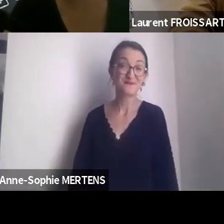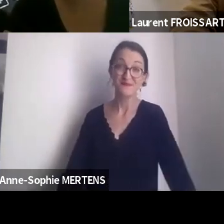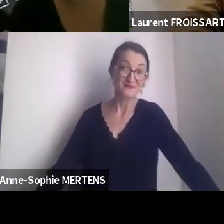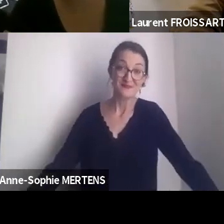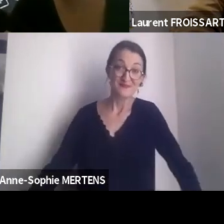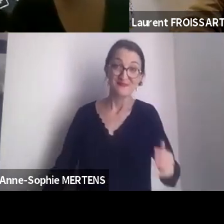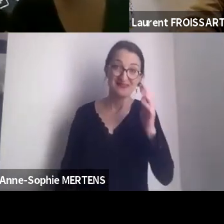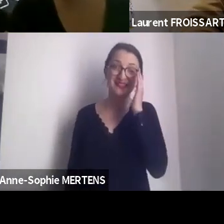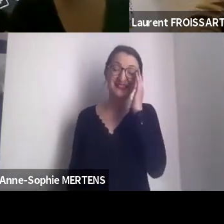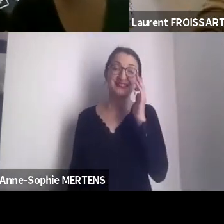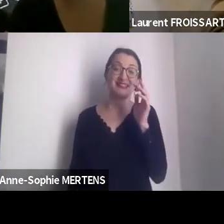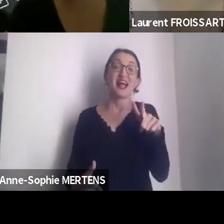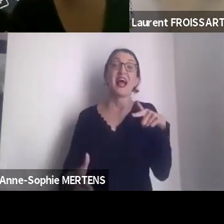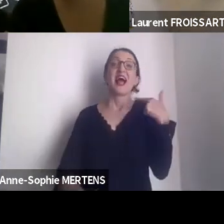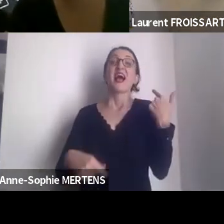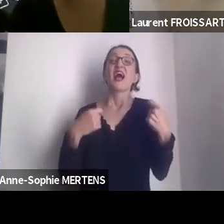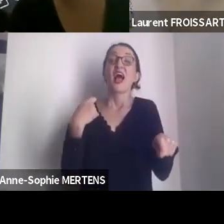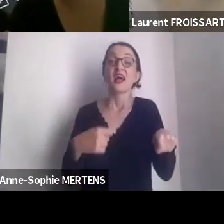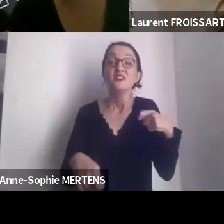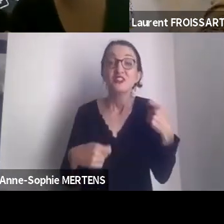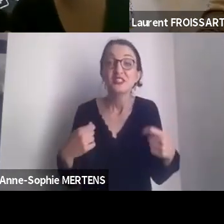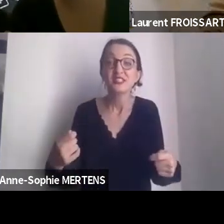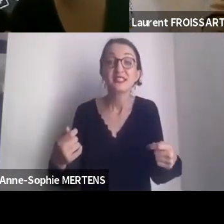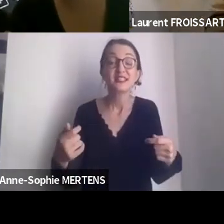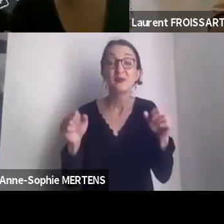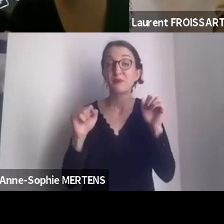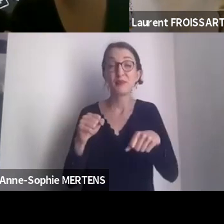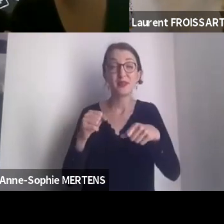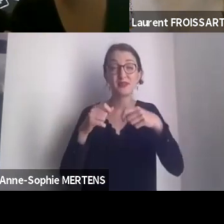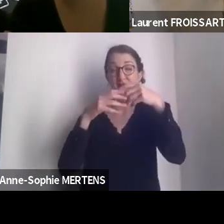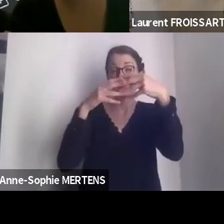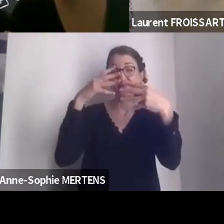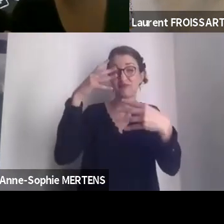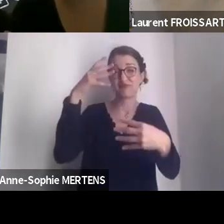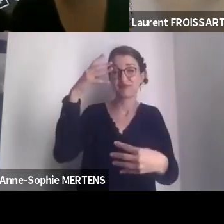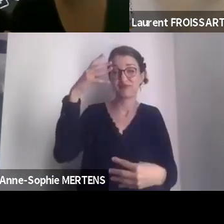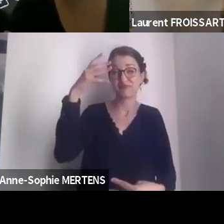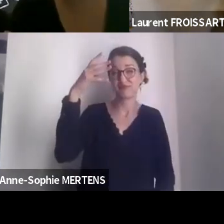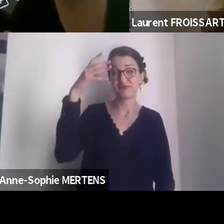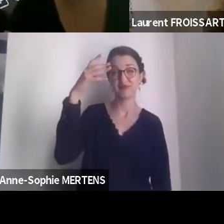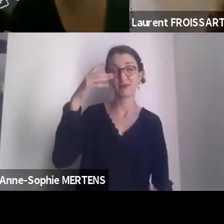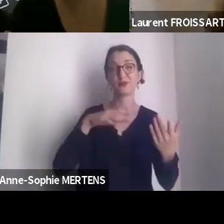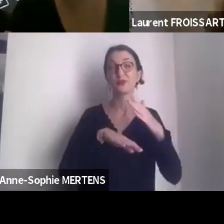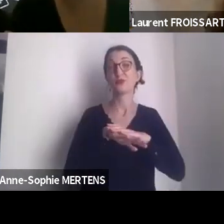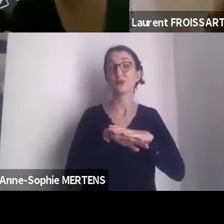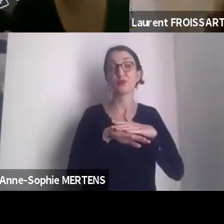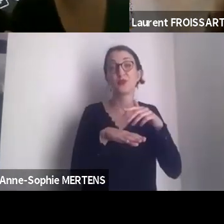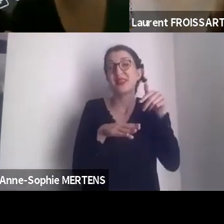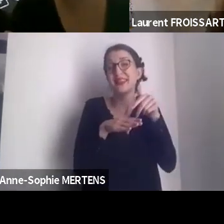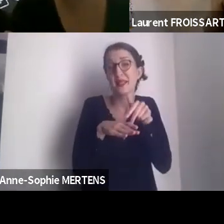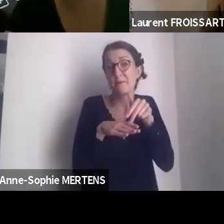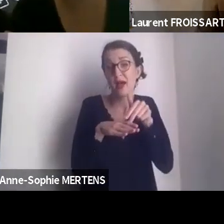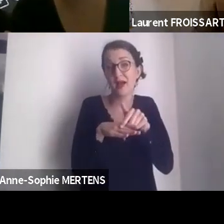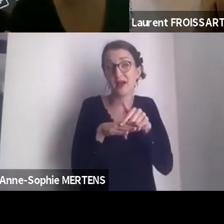L'agile, c'est plein de choses. Et ça part au départ d'un manifeste qui est écrit il y a